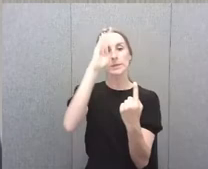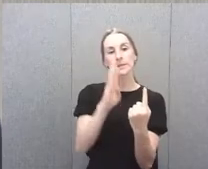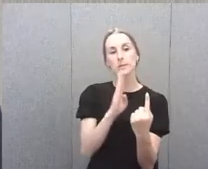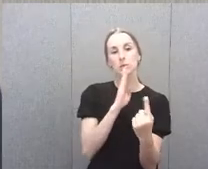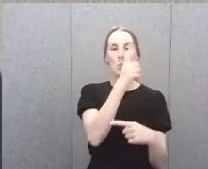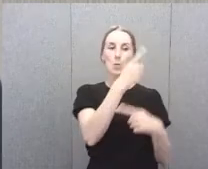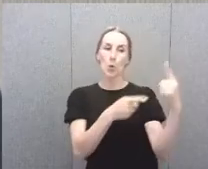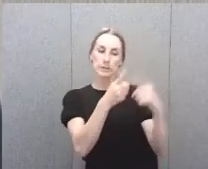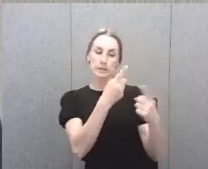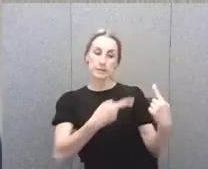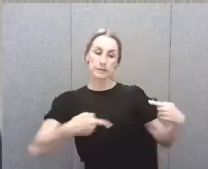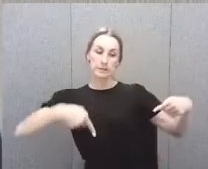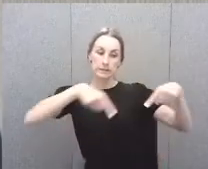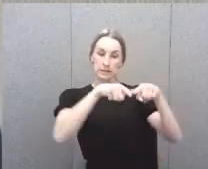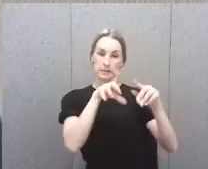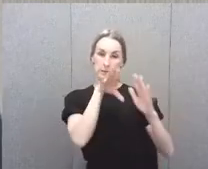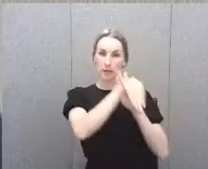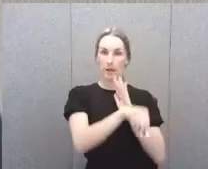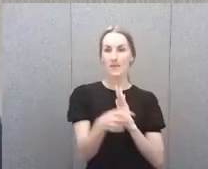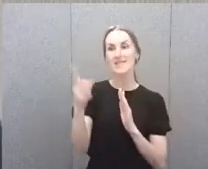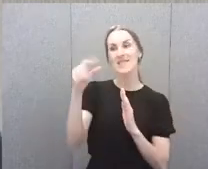выбрали Далю